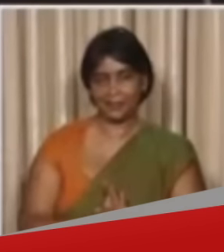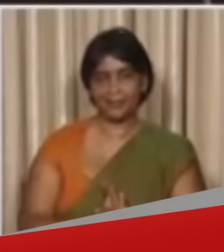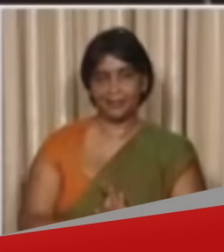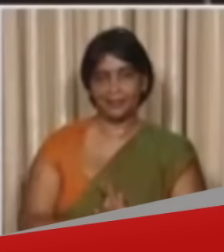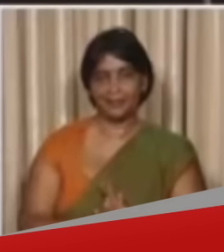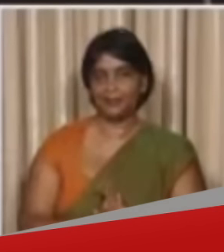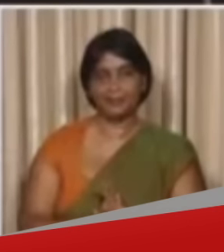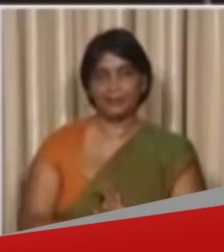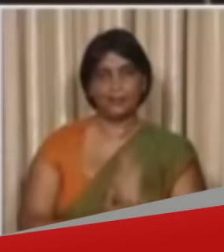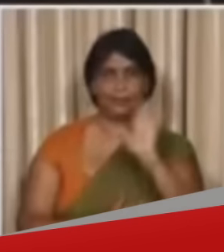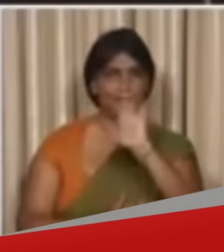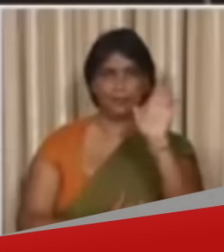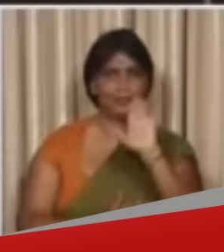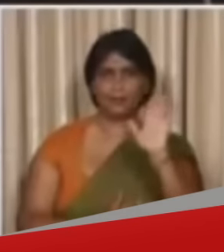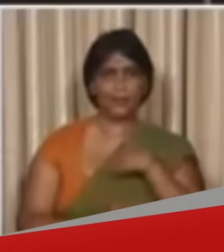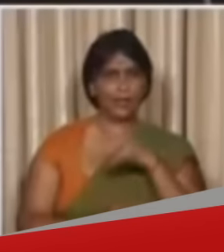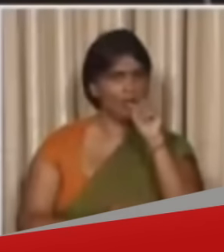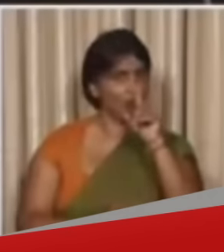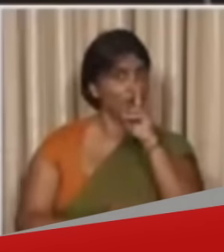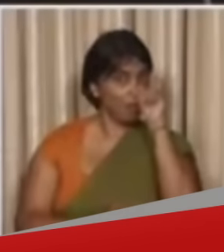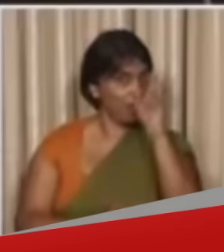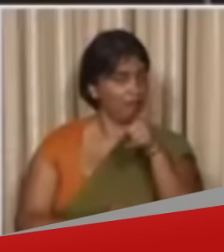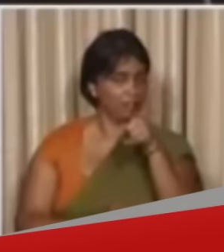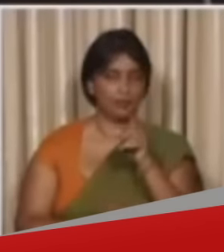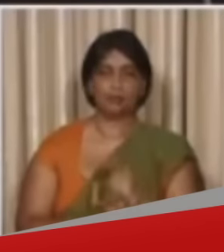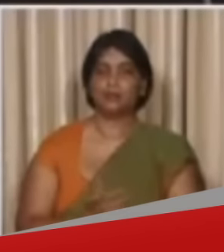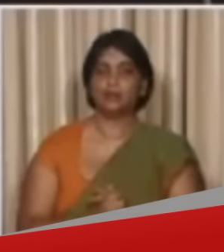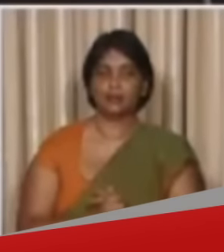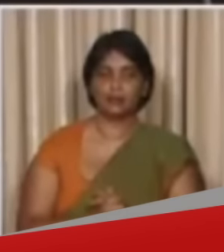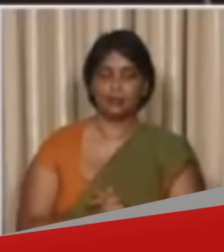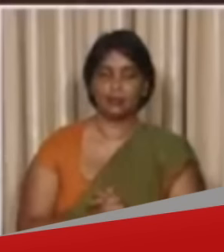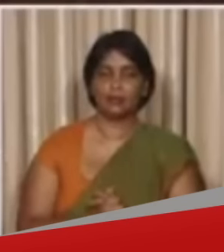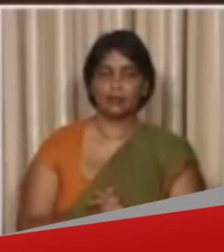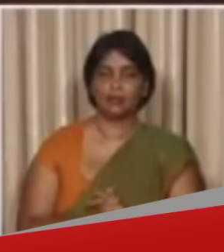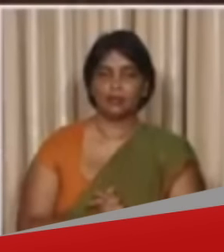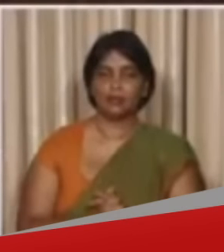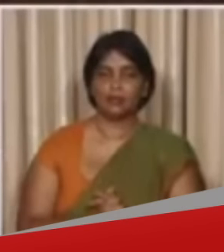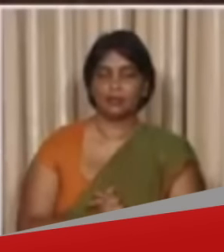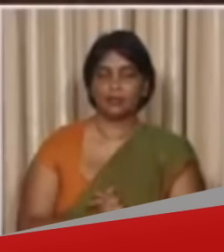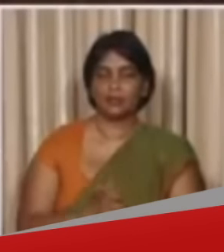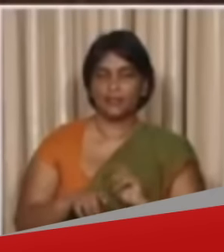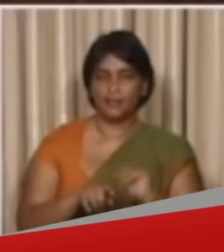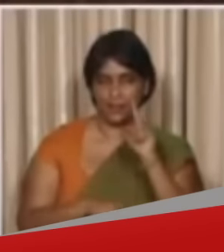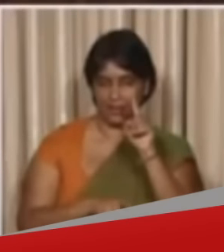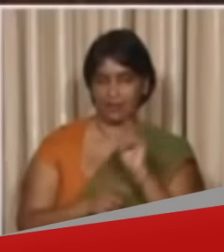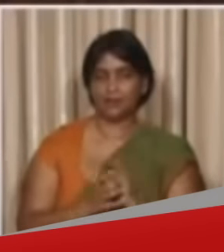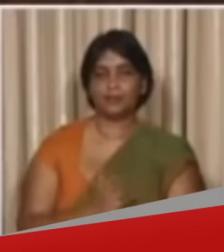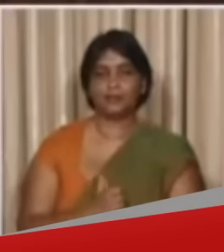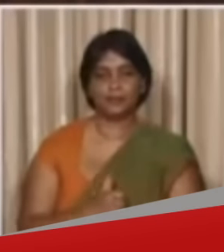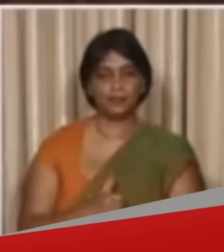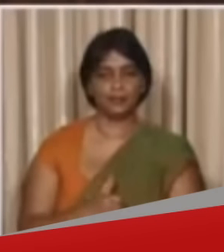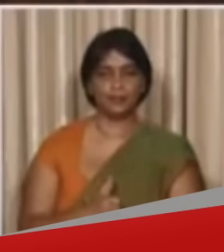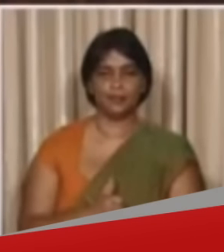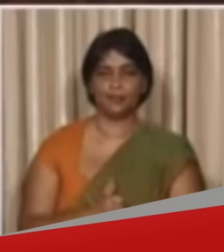නෑ නෑ නෑ මම කිසිම අවස්ථාවක් කිව්වේ නෑ ඔබතුමා බලන්න ඉස්සල්ලා කතා කරා තව එක විනාඩියක් තියෙන කරු මන්තුමා